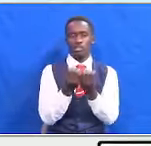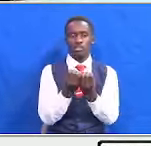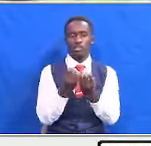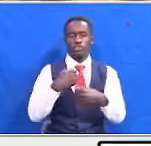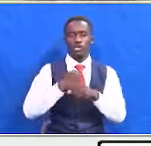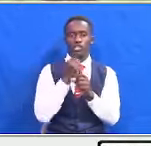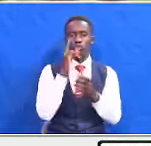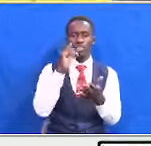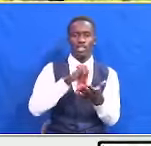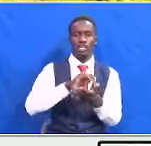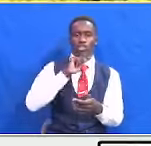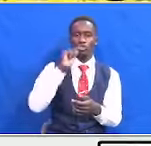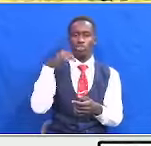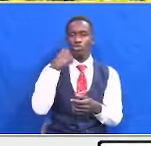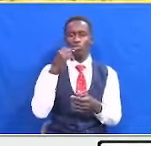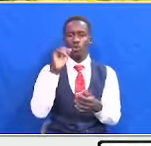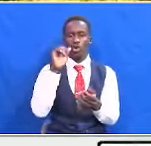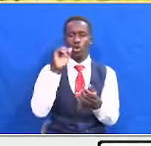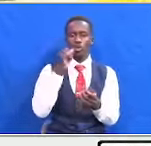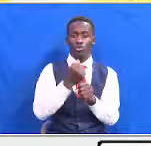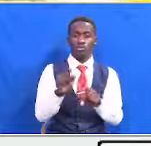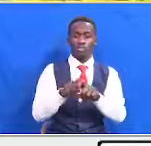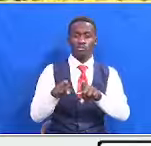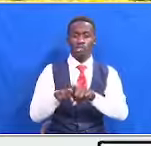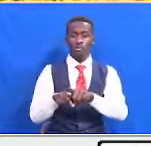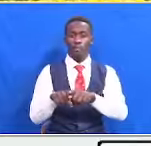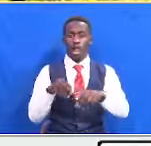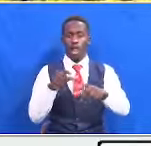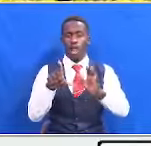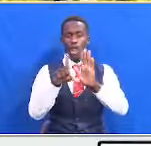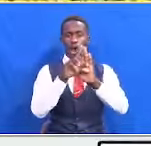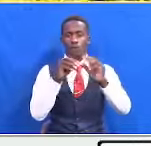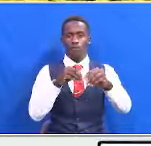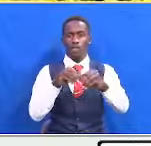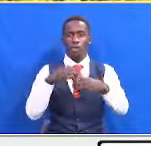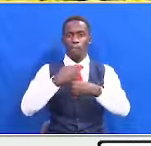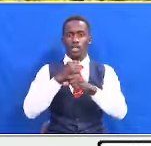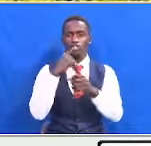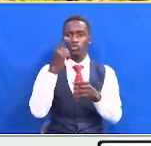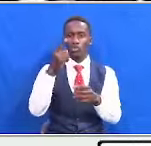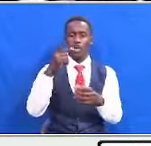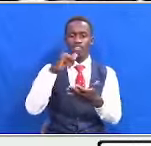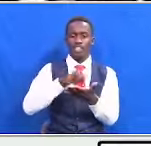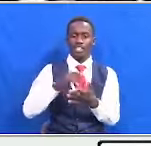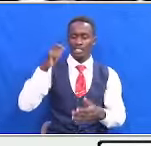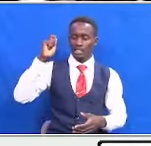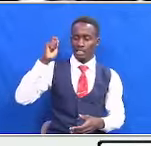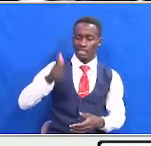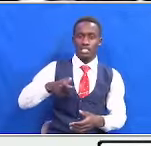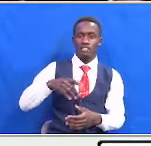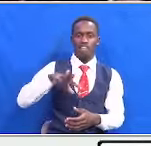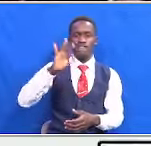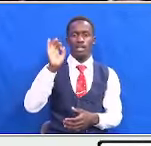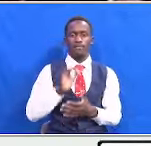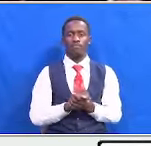hivi wamekamatwa na sheria kuchukua mkondo wake ili kuhakikisha haki imetendeka. I urge